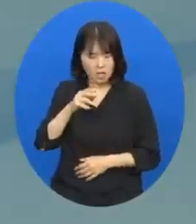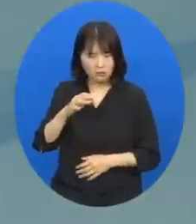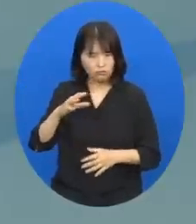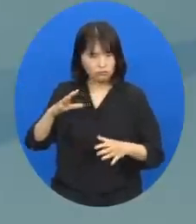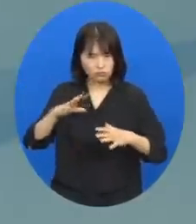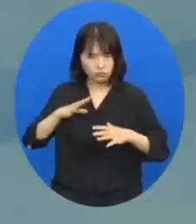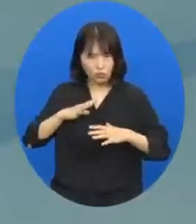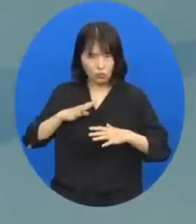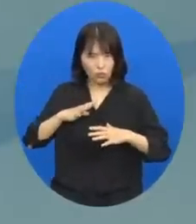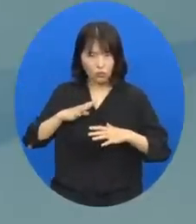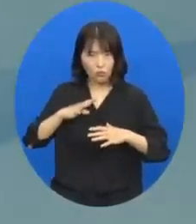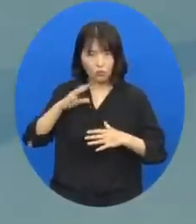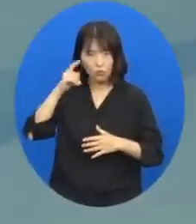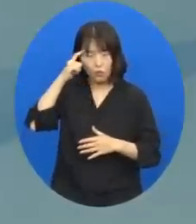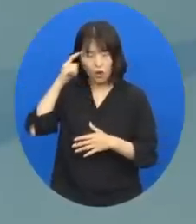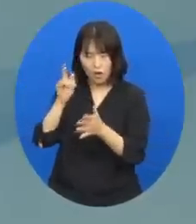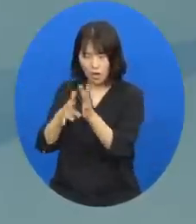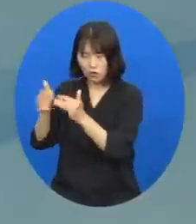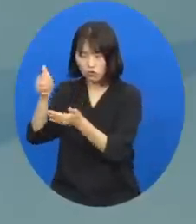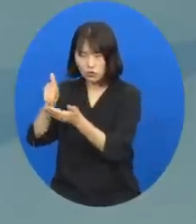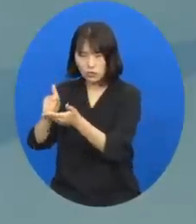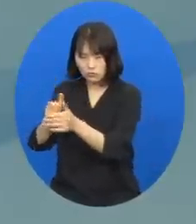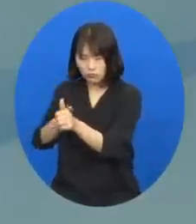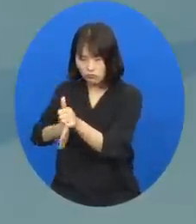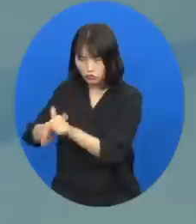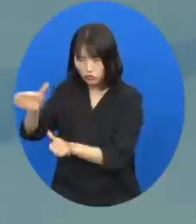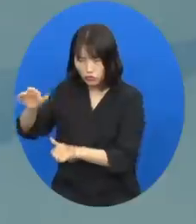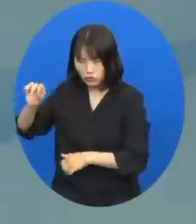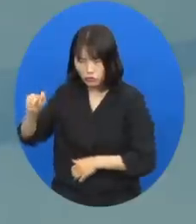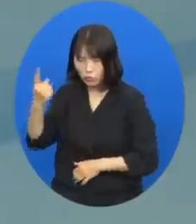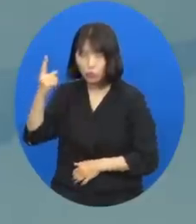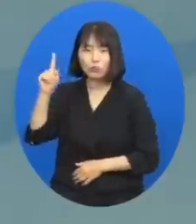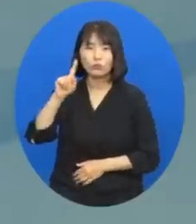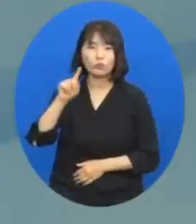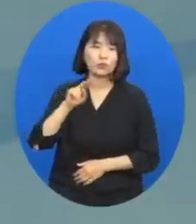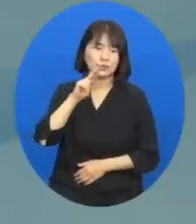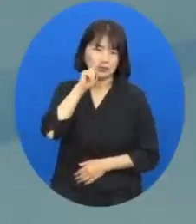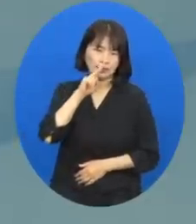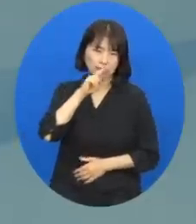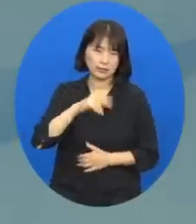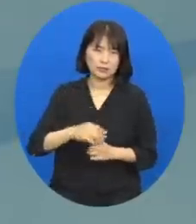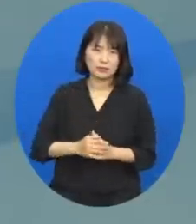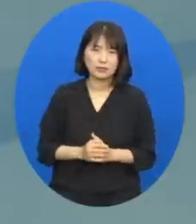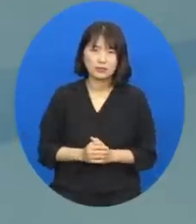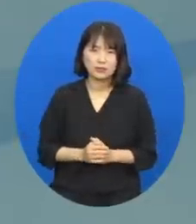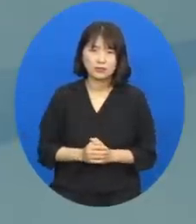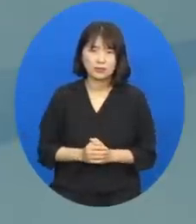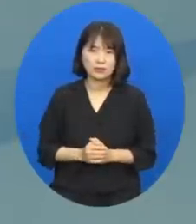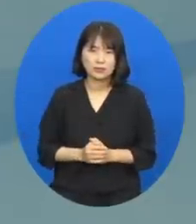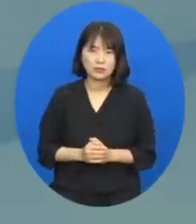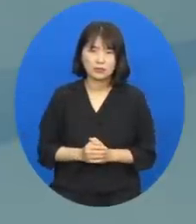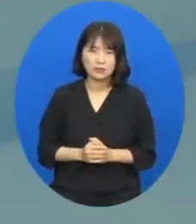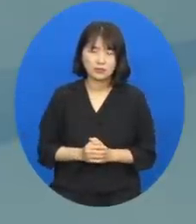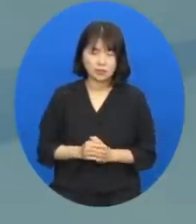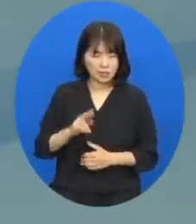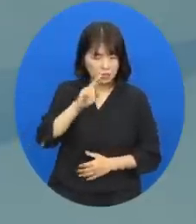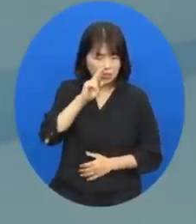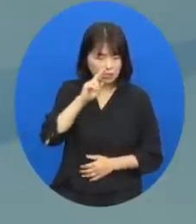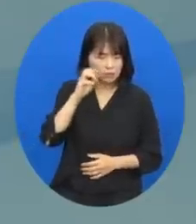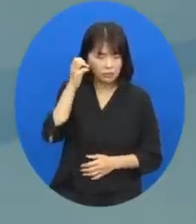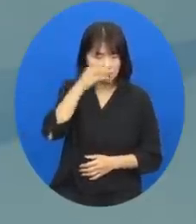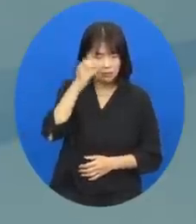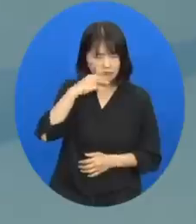예수님을 죽이는 그 동기가 시켰다는 것입니다 우리가 20일에 가만 나두면